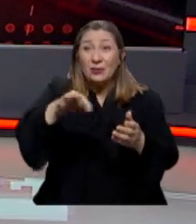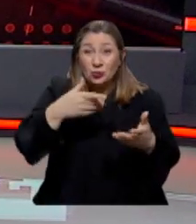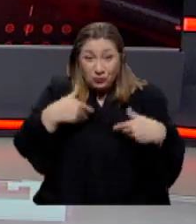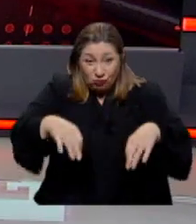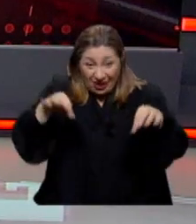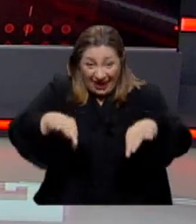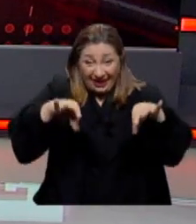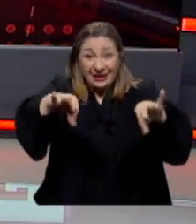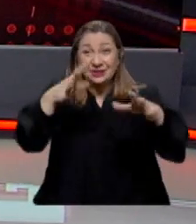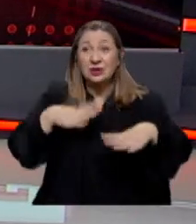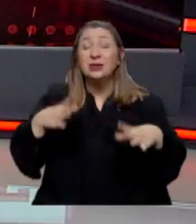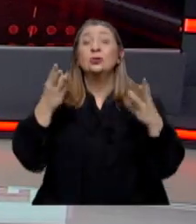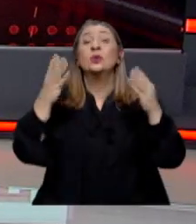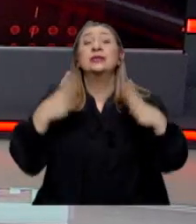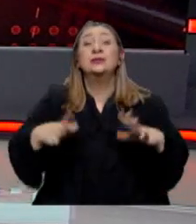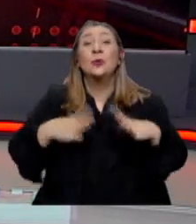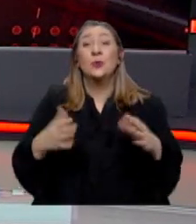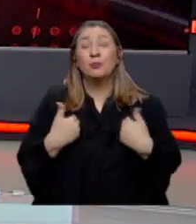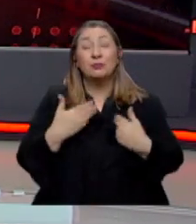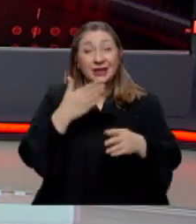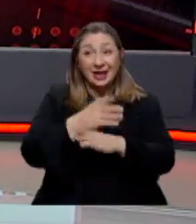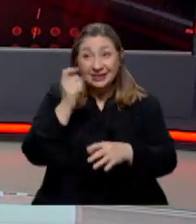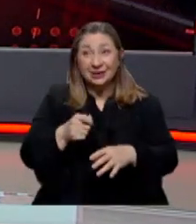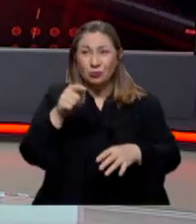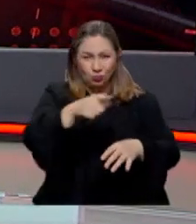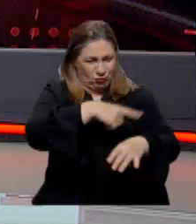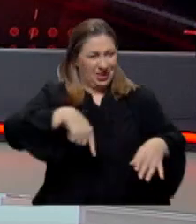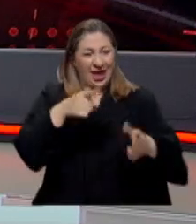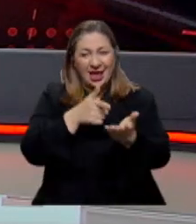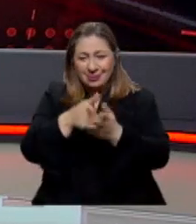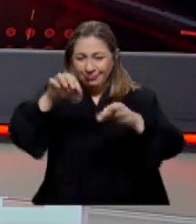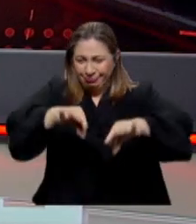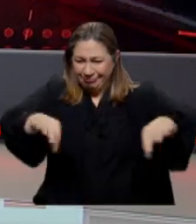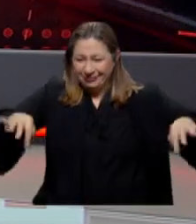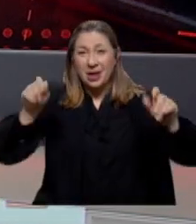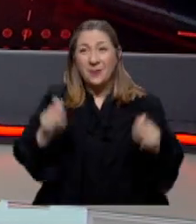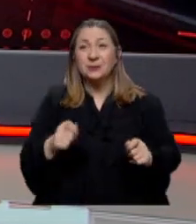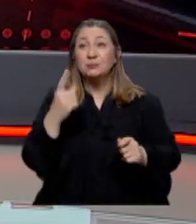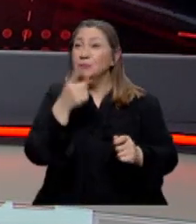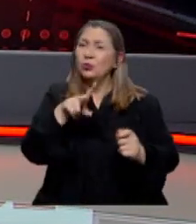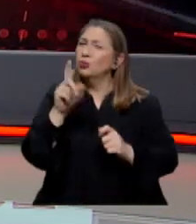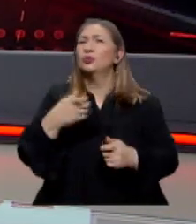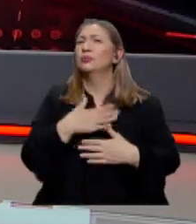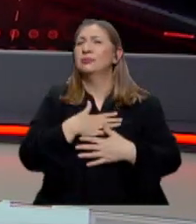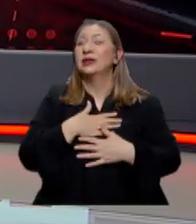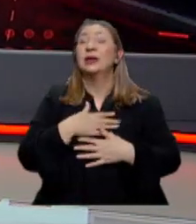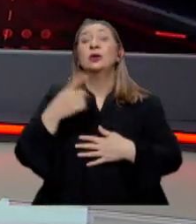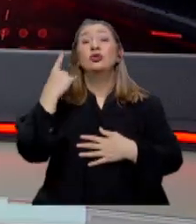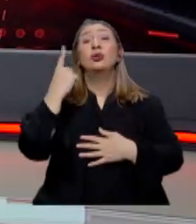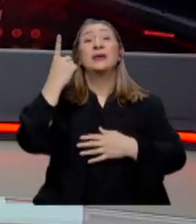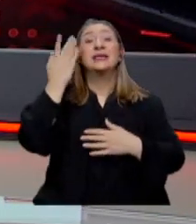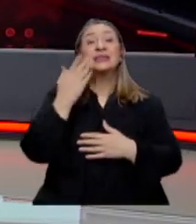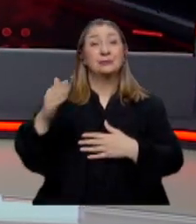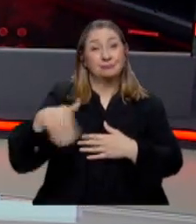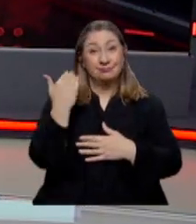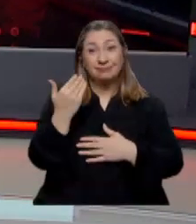kaldı Sadece ve onu da yapmayı çok istiyorum Gerçekten burada ekip içebiliriz de bir yolunu buluruz yani dün de